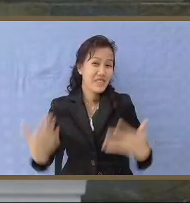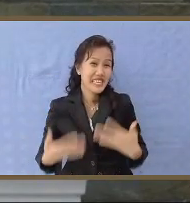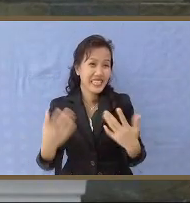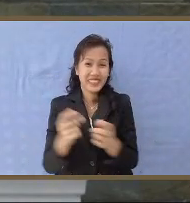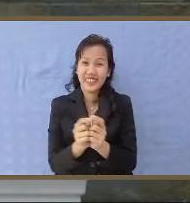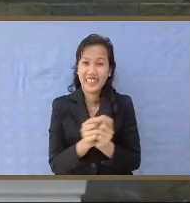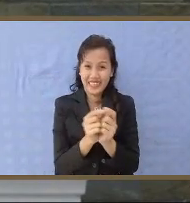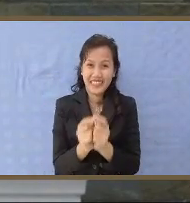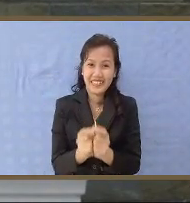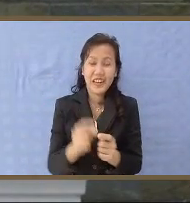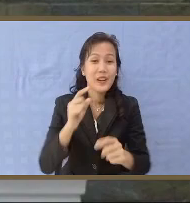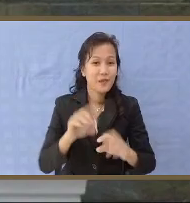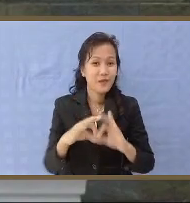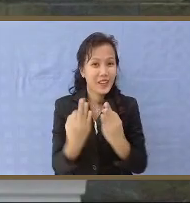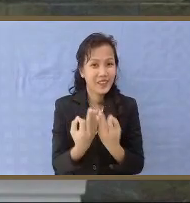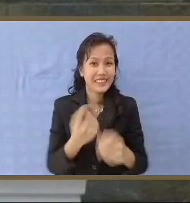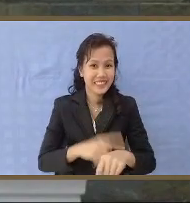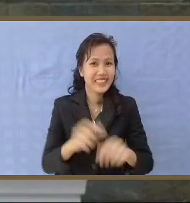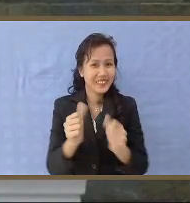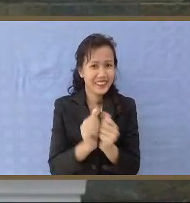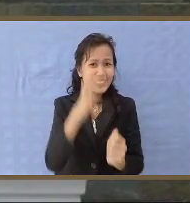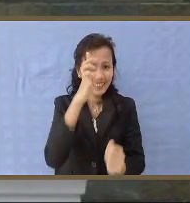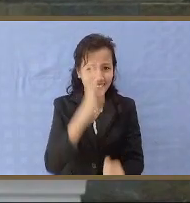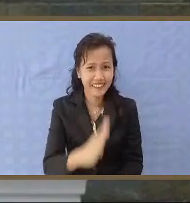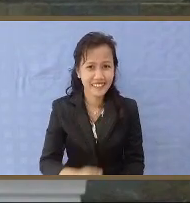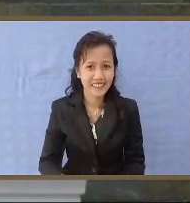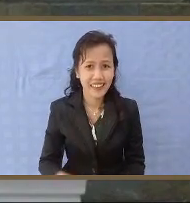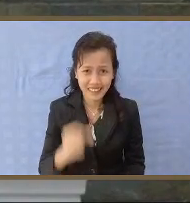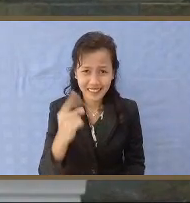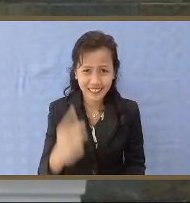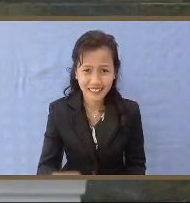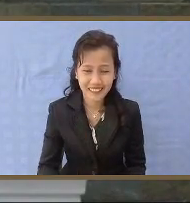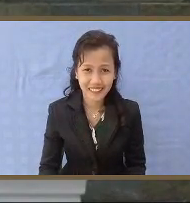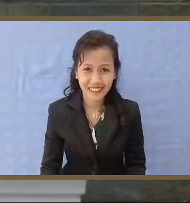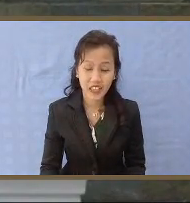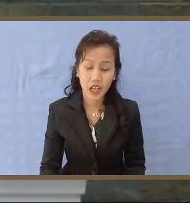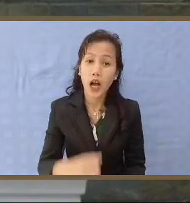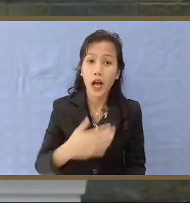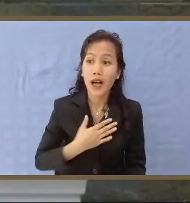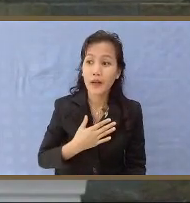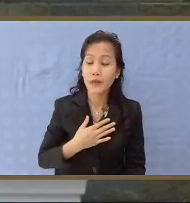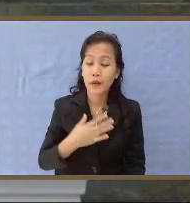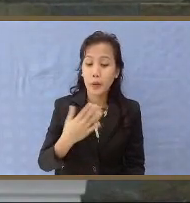kapatid, pag ako mag-isa na nagbe-breakfast ako, mag-isa,